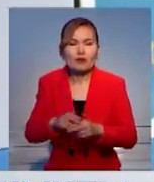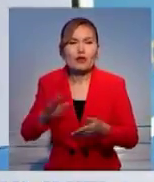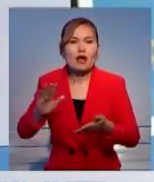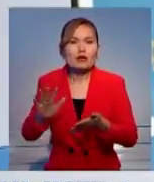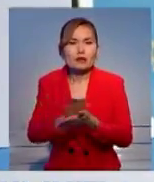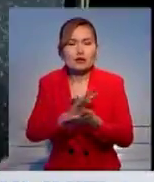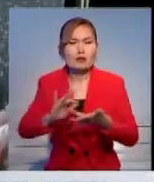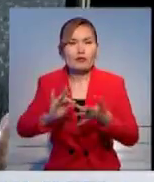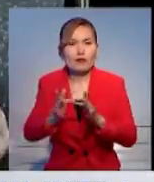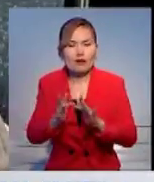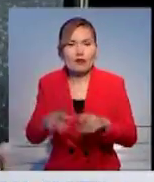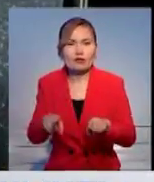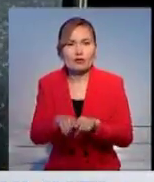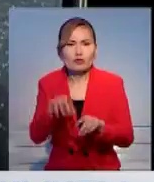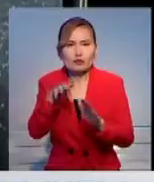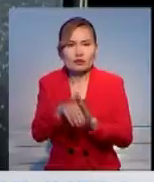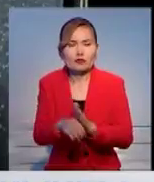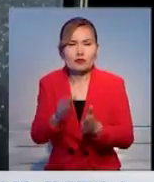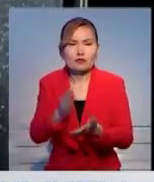да орнатылған.